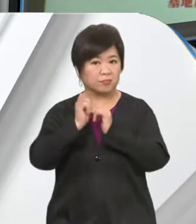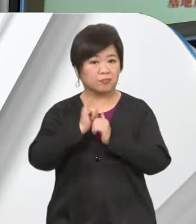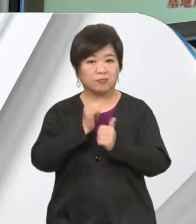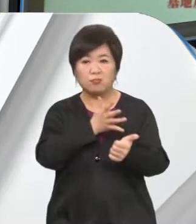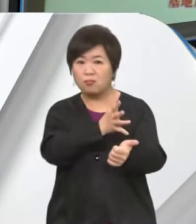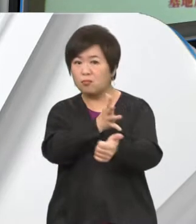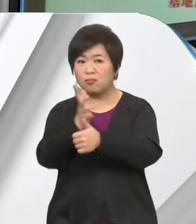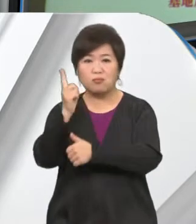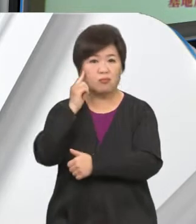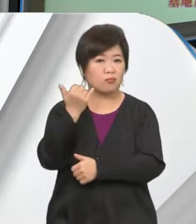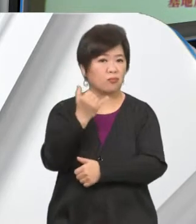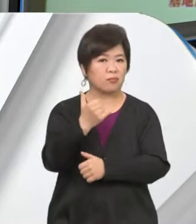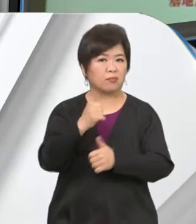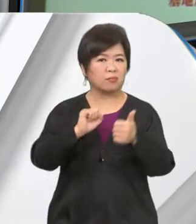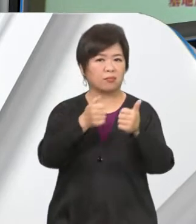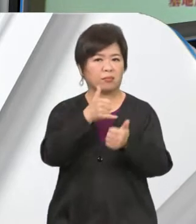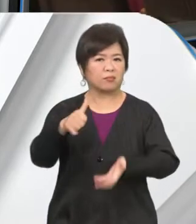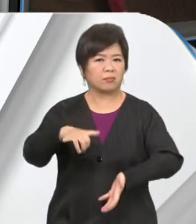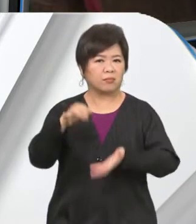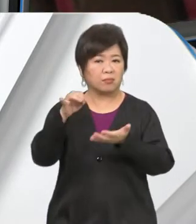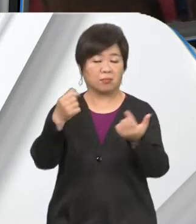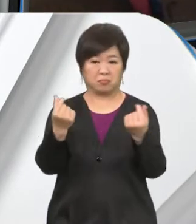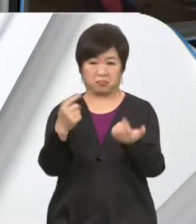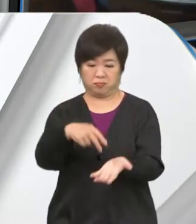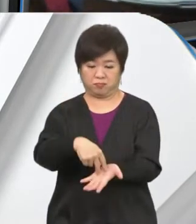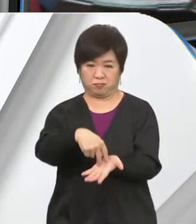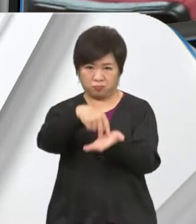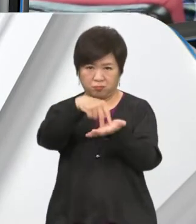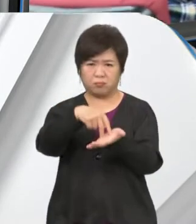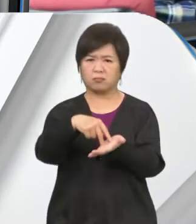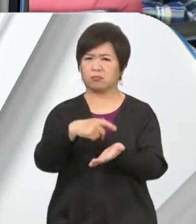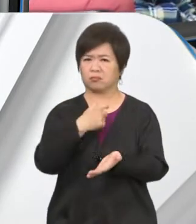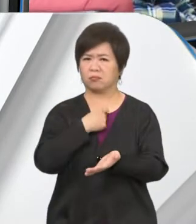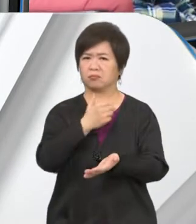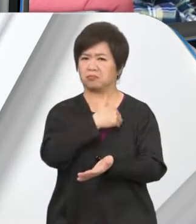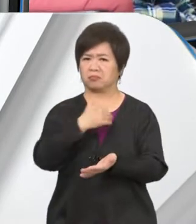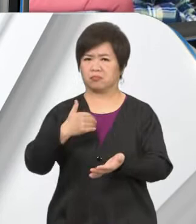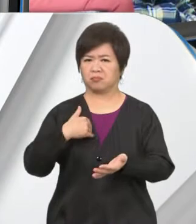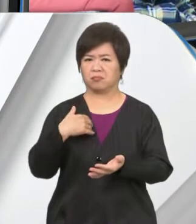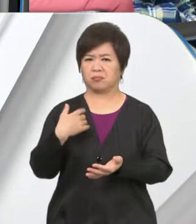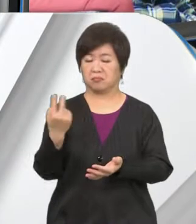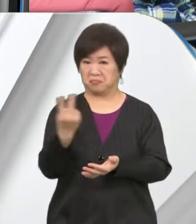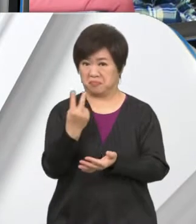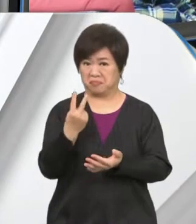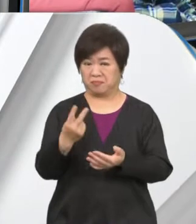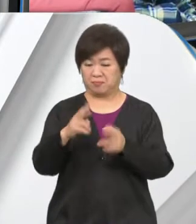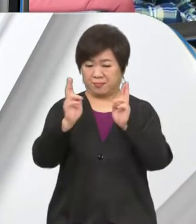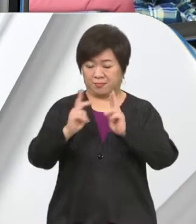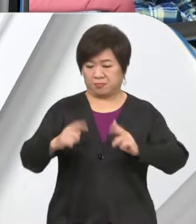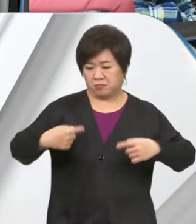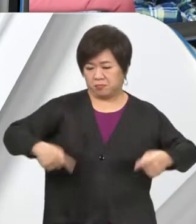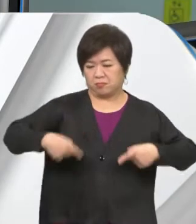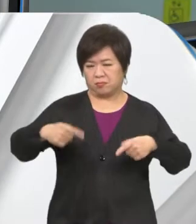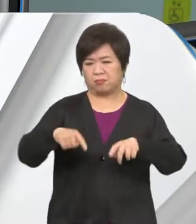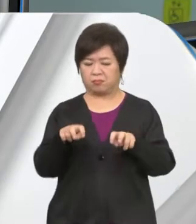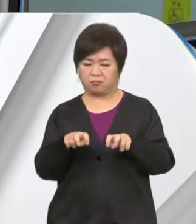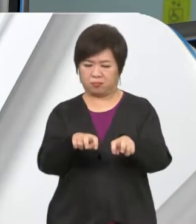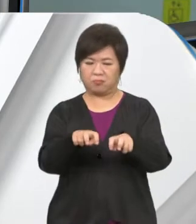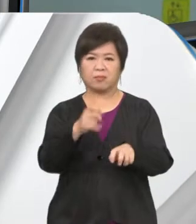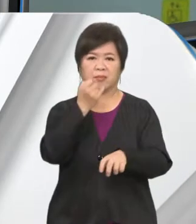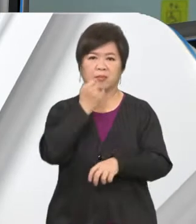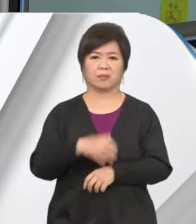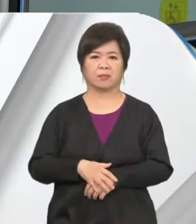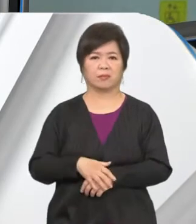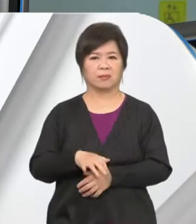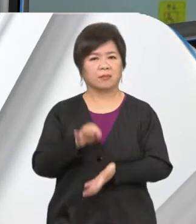见。有人认真建议从天台一部分，而做的容纳两台天台轮椅的空间。针对爱